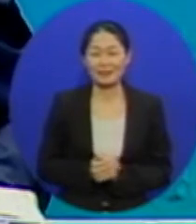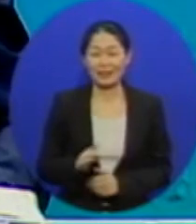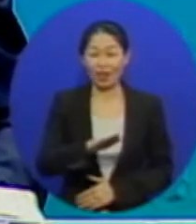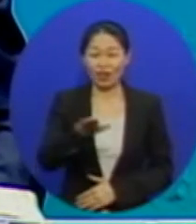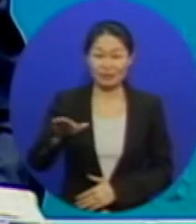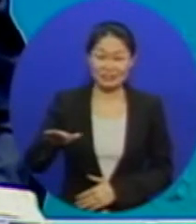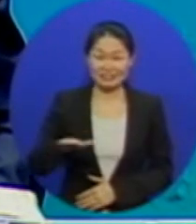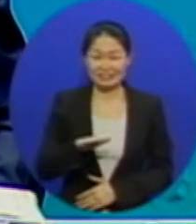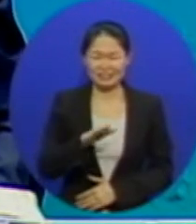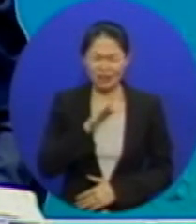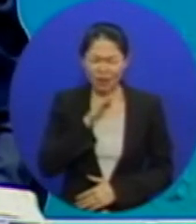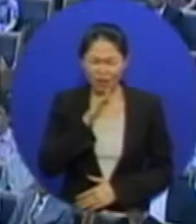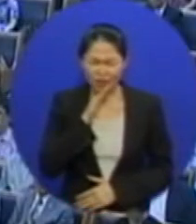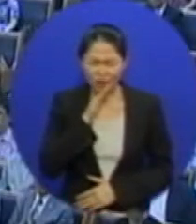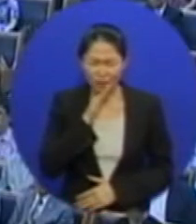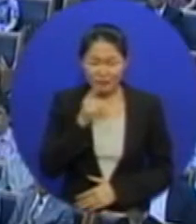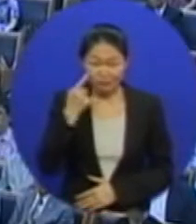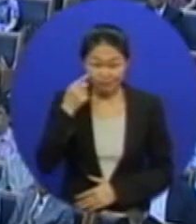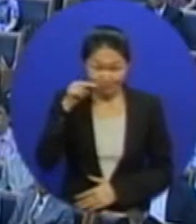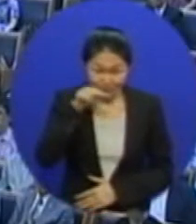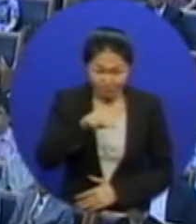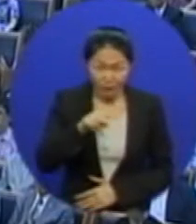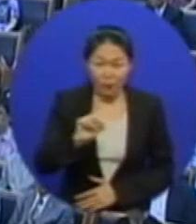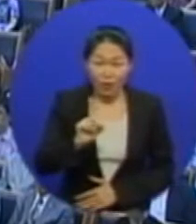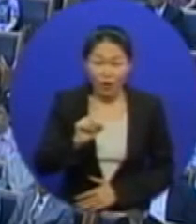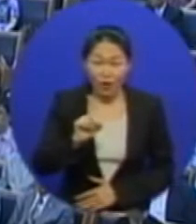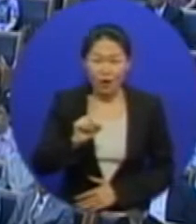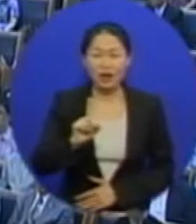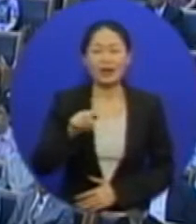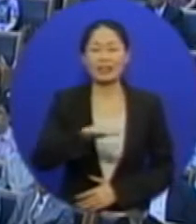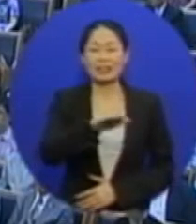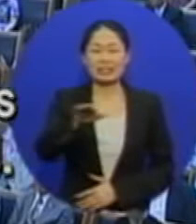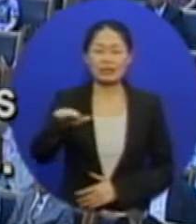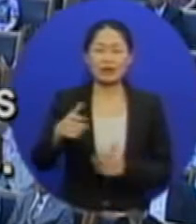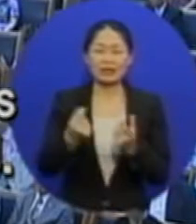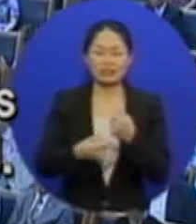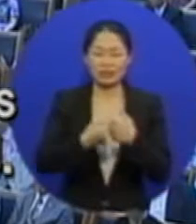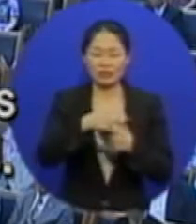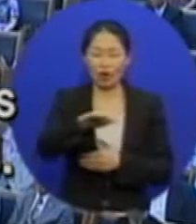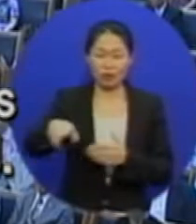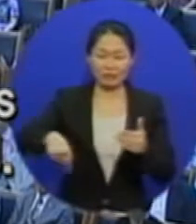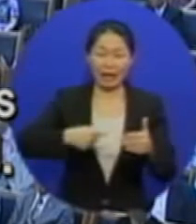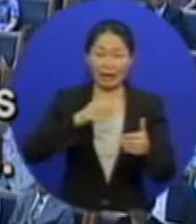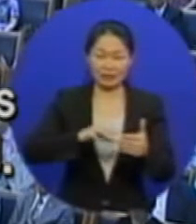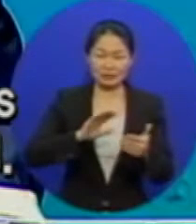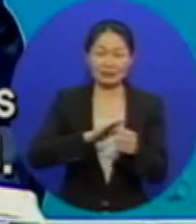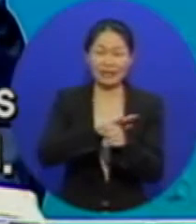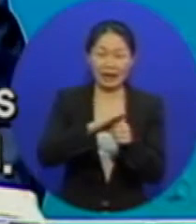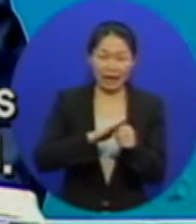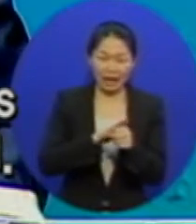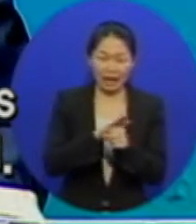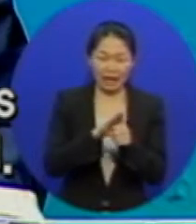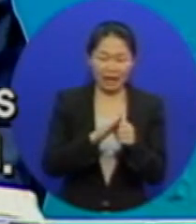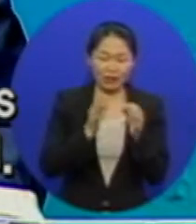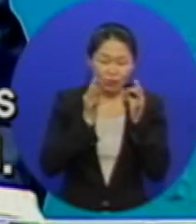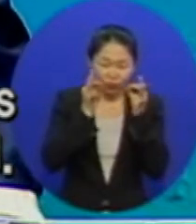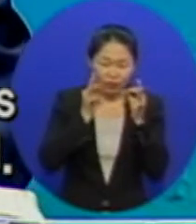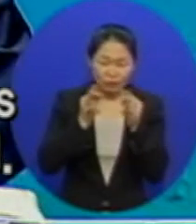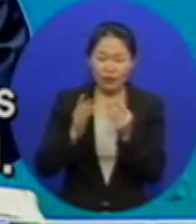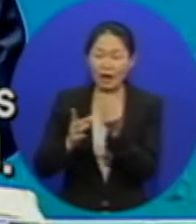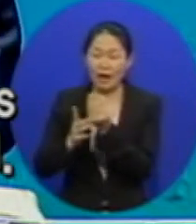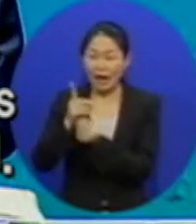여러분이 정말 주먹에 보실 것은 그런 여러분들 안에서 사랑하도록 사람 하나